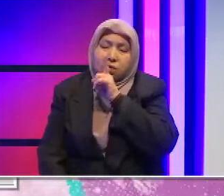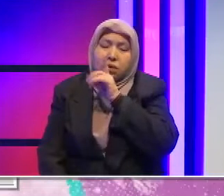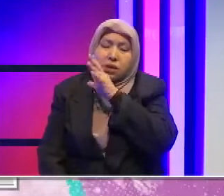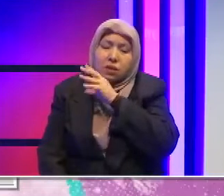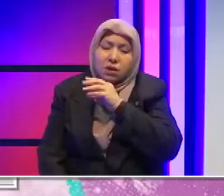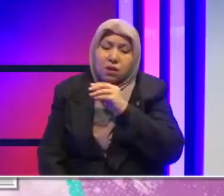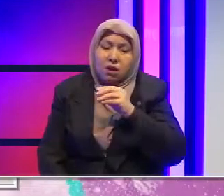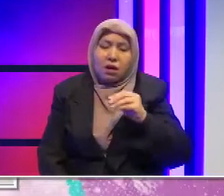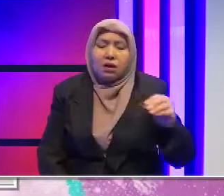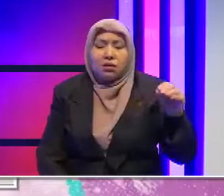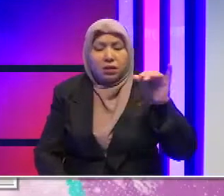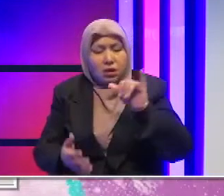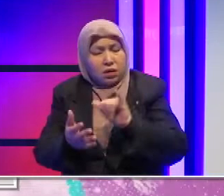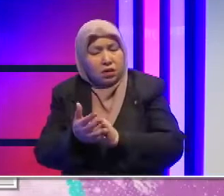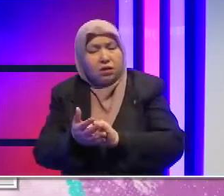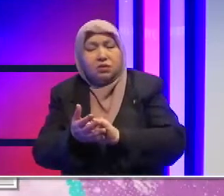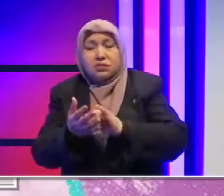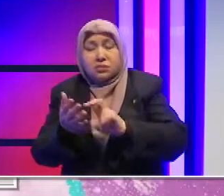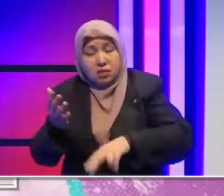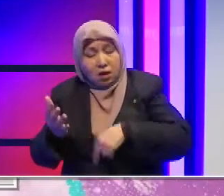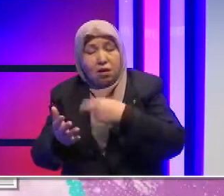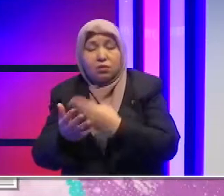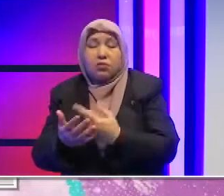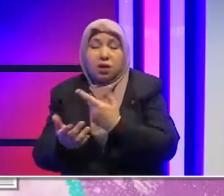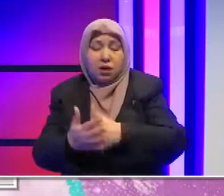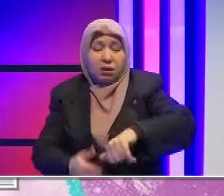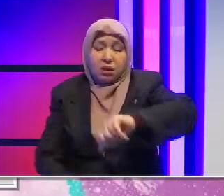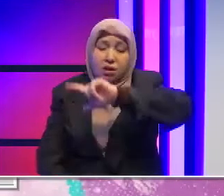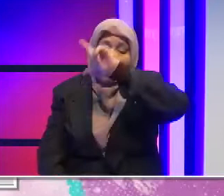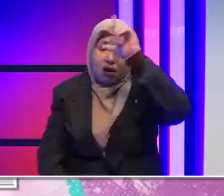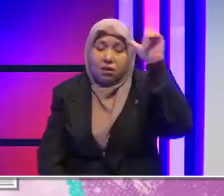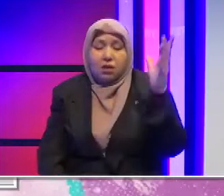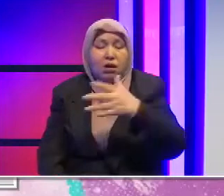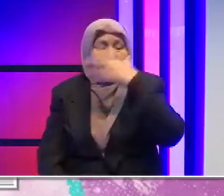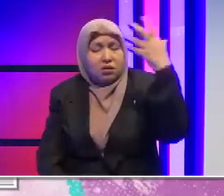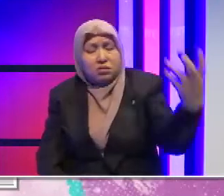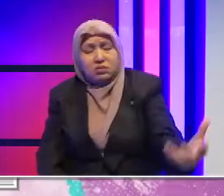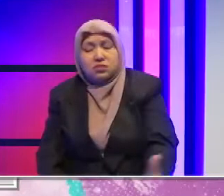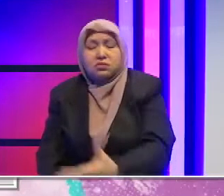فتخطفه الطير أو تهوي